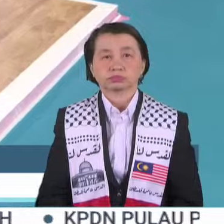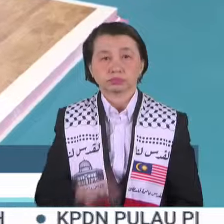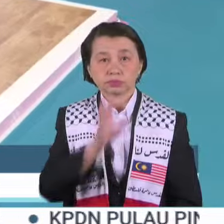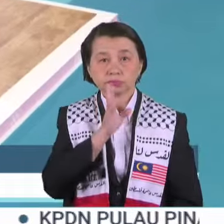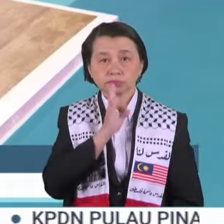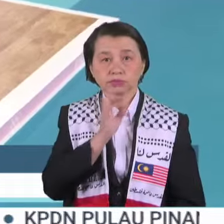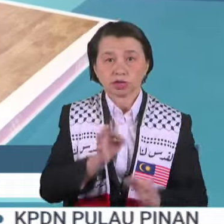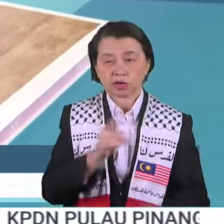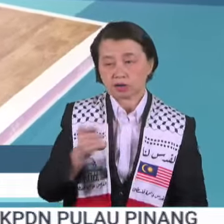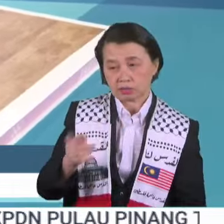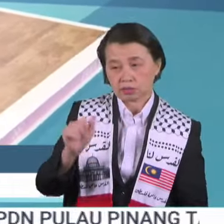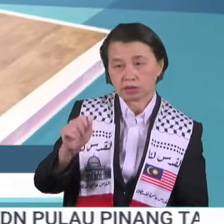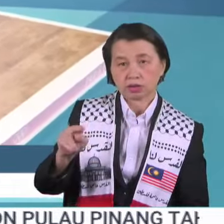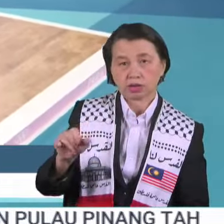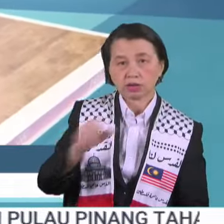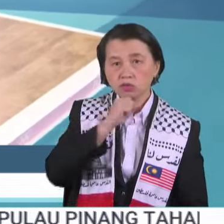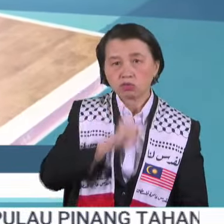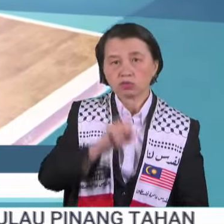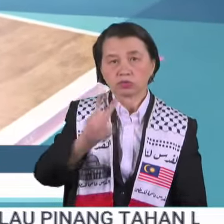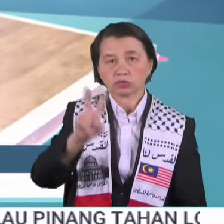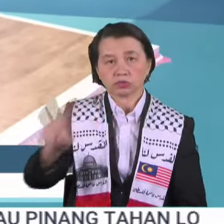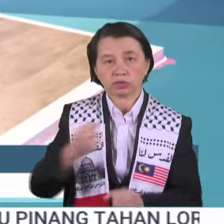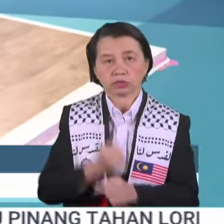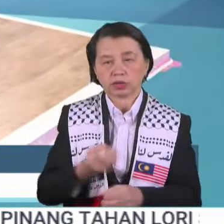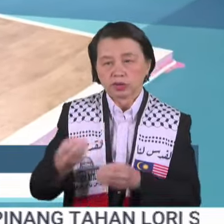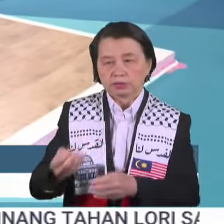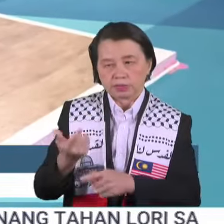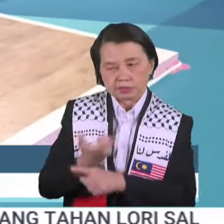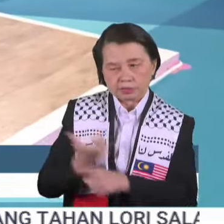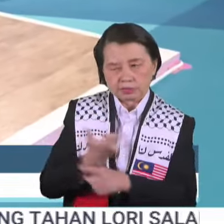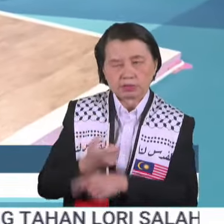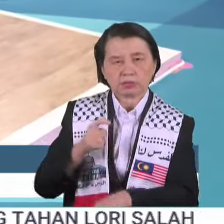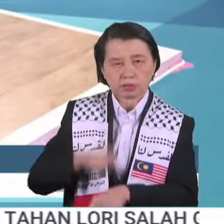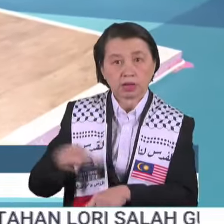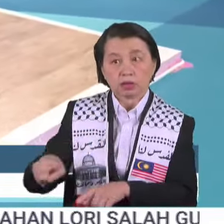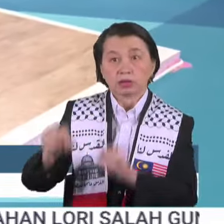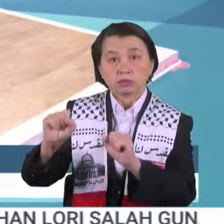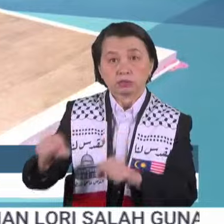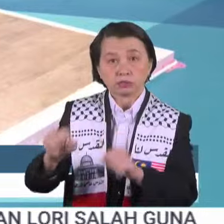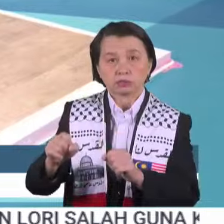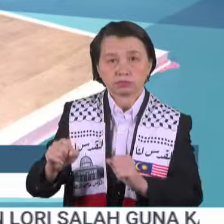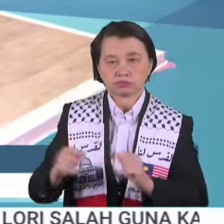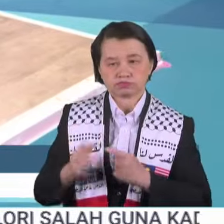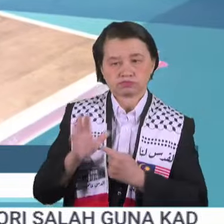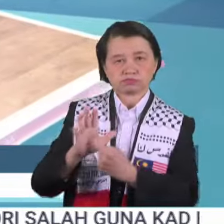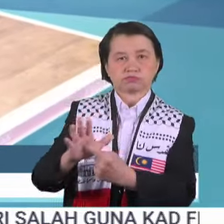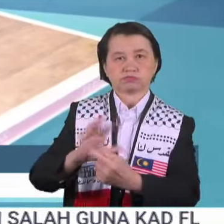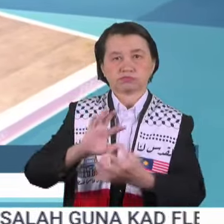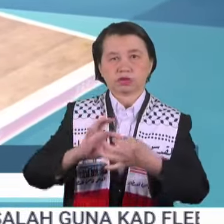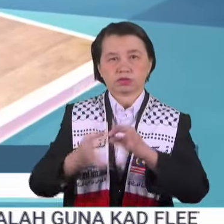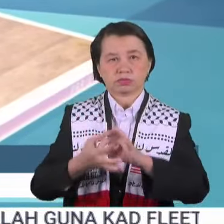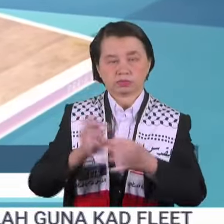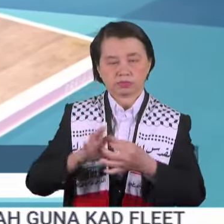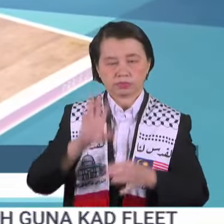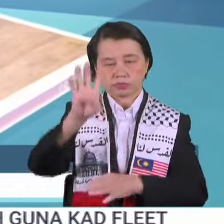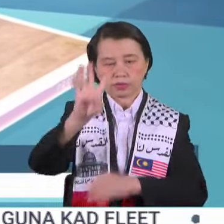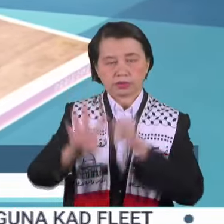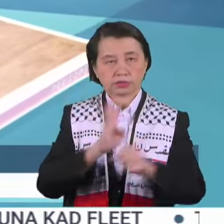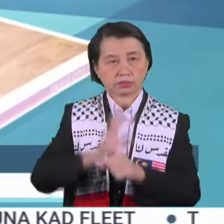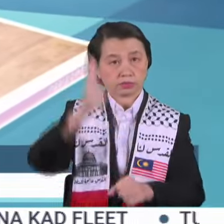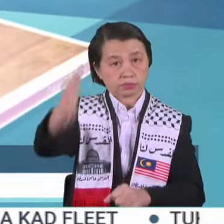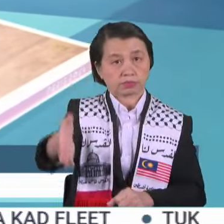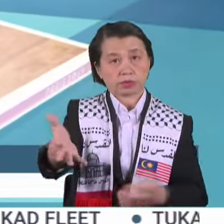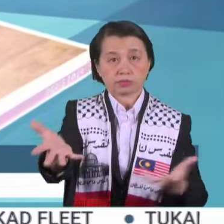Menurutnya, jika Anik yang baru berusia 22 tahun diberi sedikit lagi masa, dia mampu lebih menyelah untuk temasya Olimpik 4 tahun lagi.